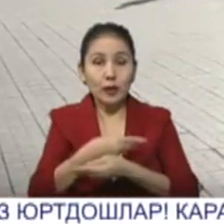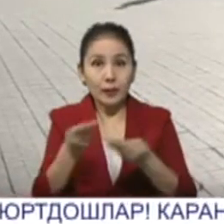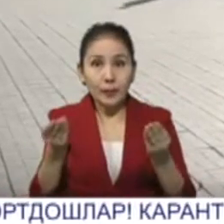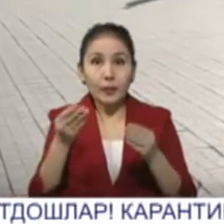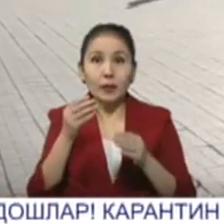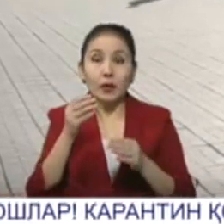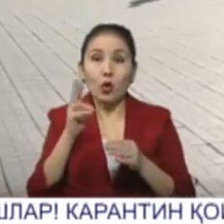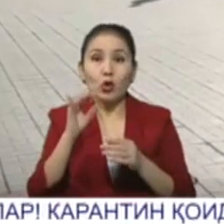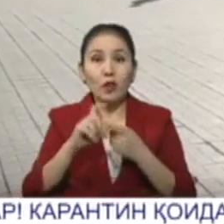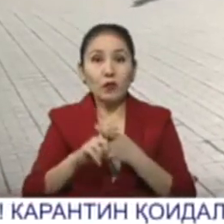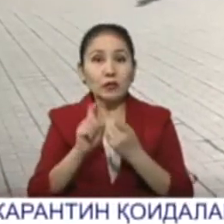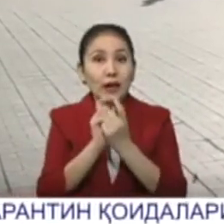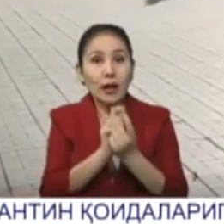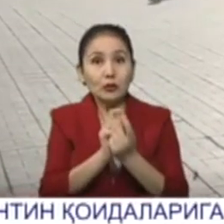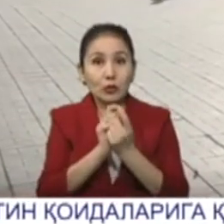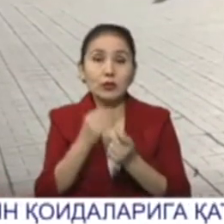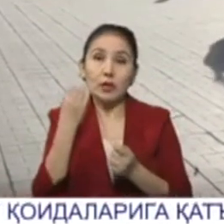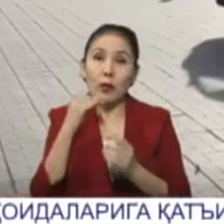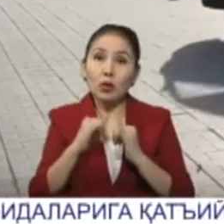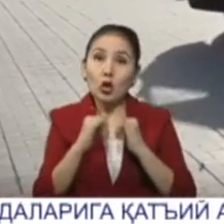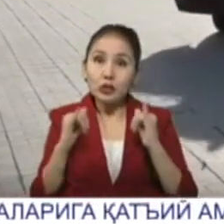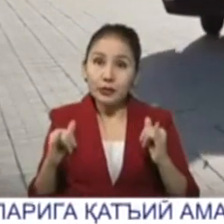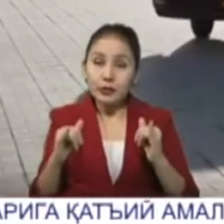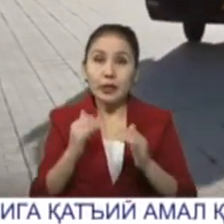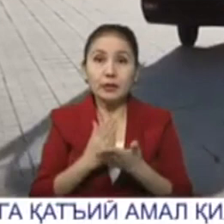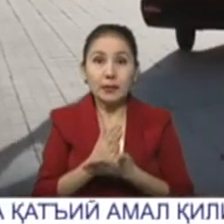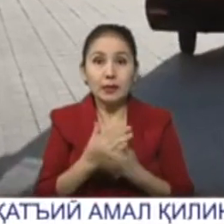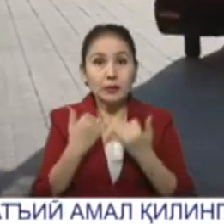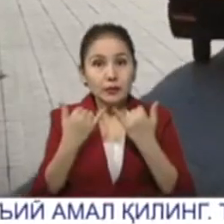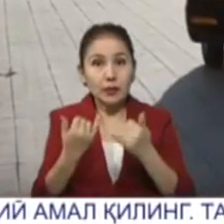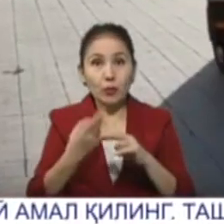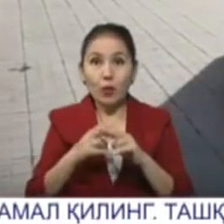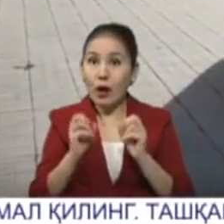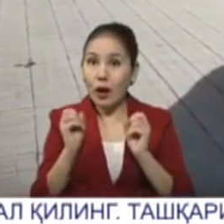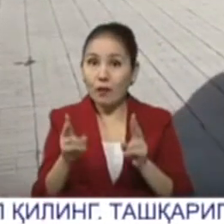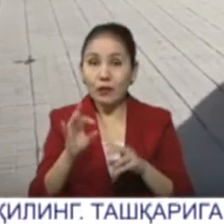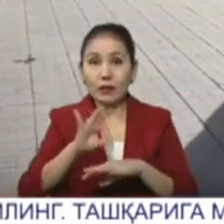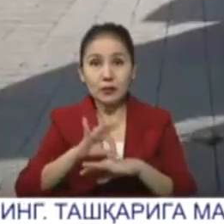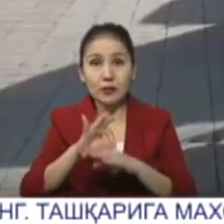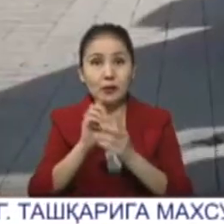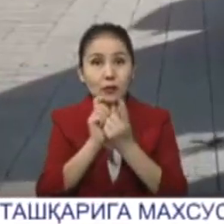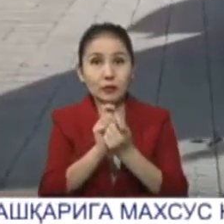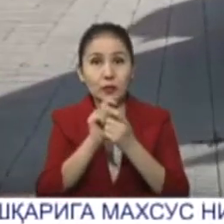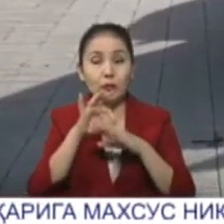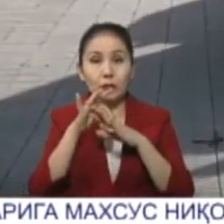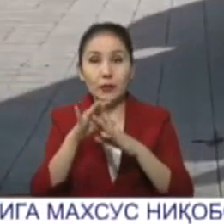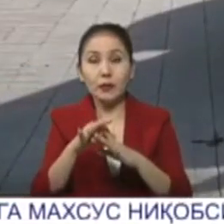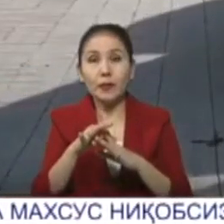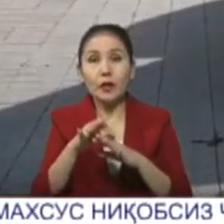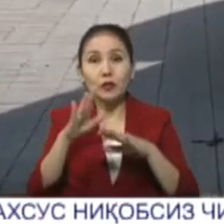koronavirus infeksiyasiga qarshi kurash samaradorligini oshirishga xizmat qiladi. Ushbu o'ta xavfli kasallikka qarshi kurash olib borayotgan